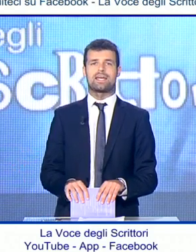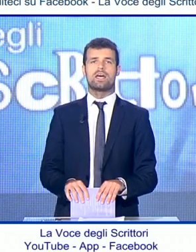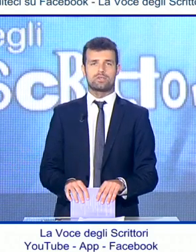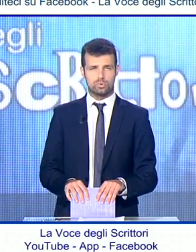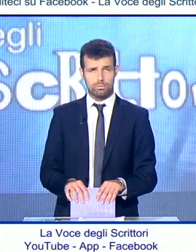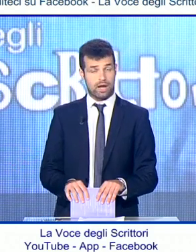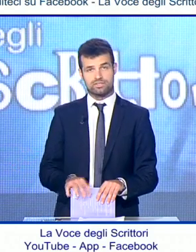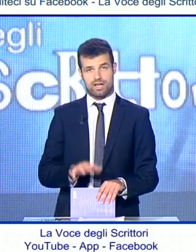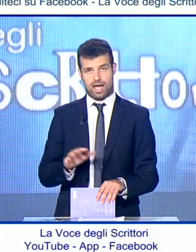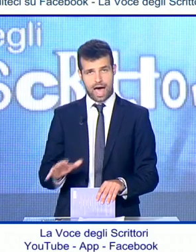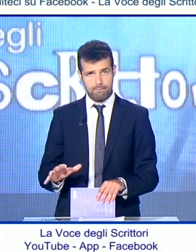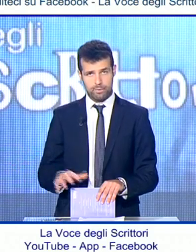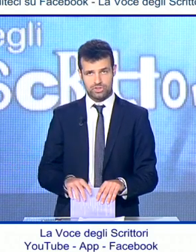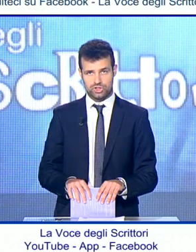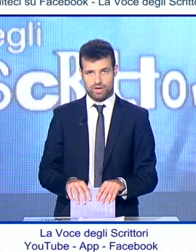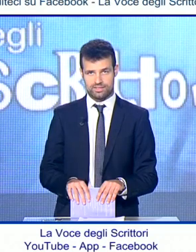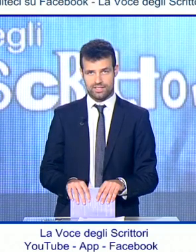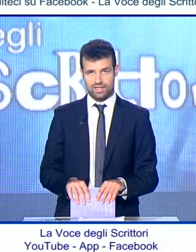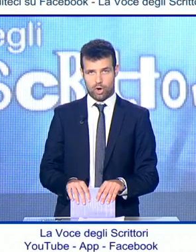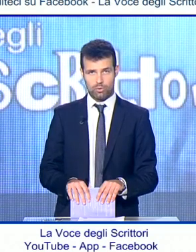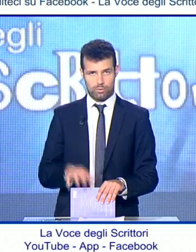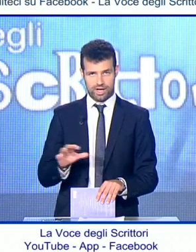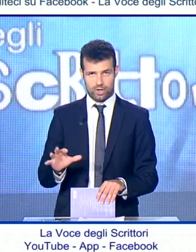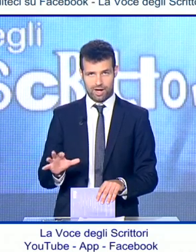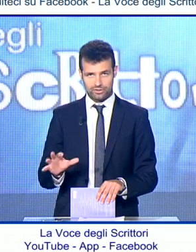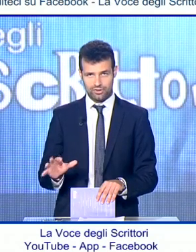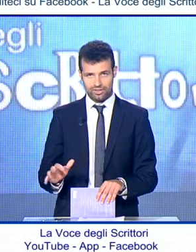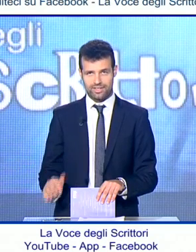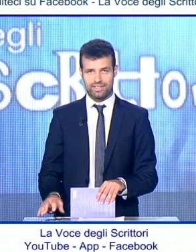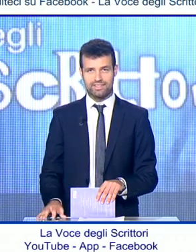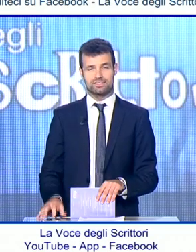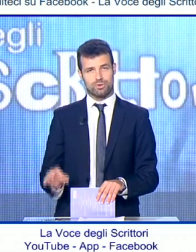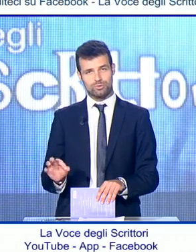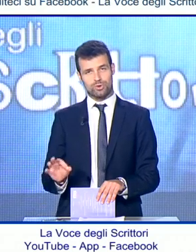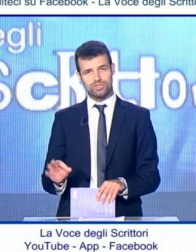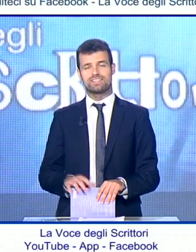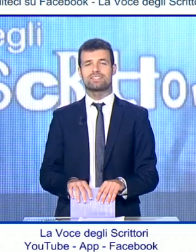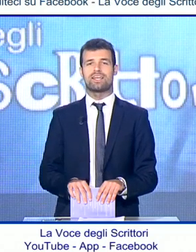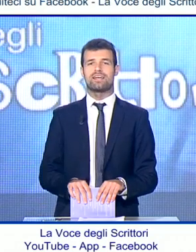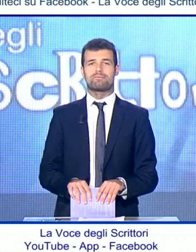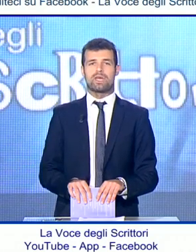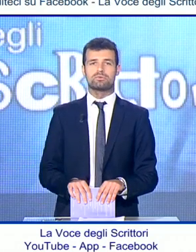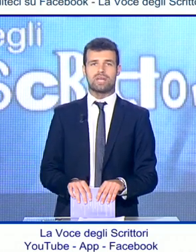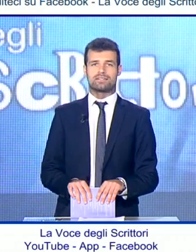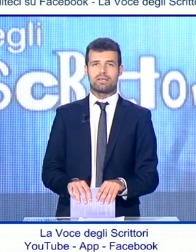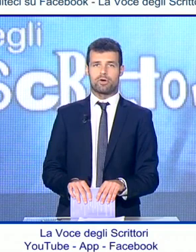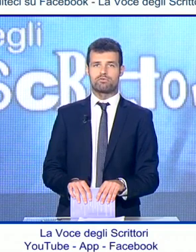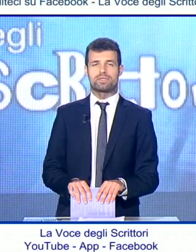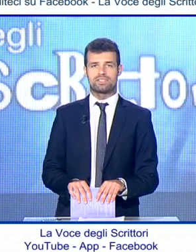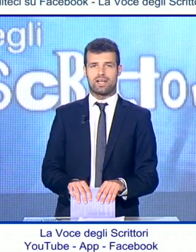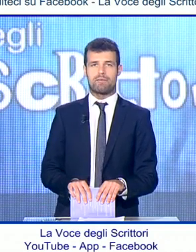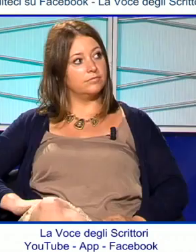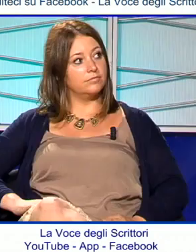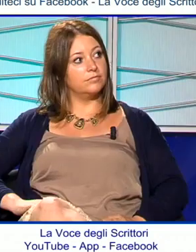canale YouTube La nostra app quindi ci trovate ovunque Mi raccomando rivedete soprattutto condividete le puntate e poi non